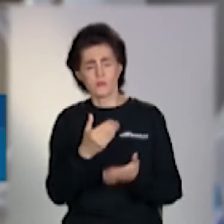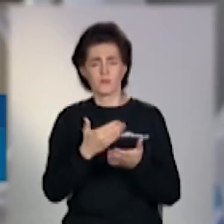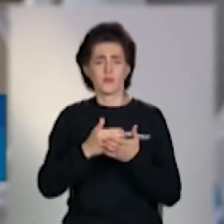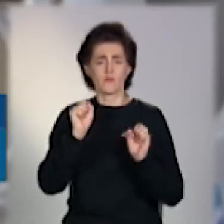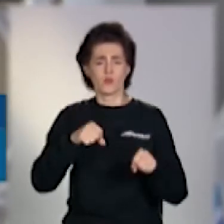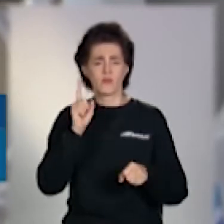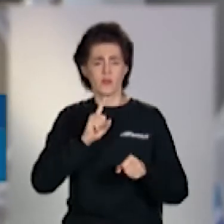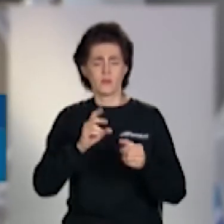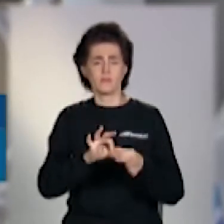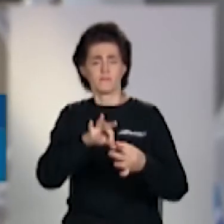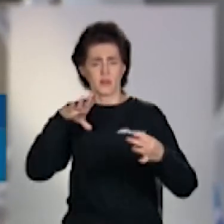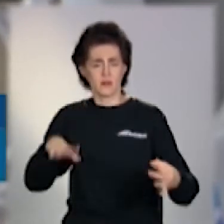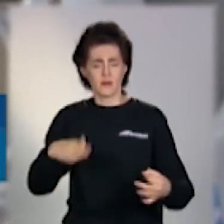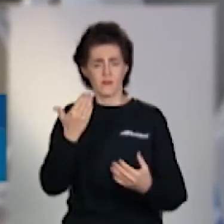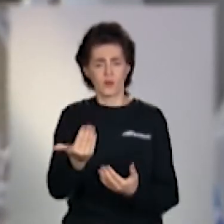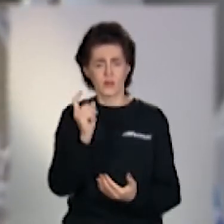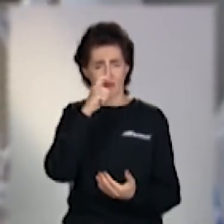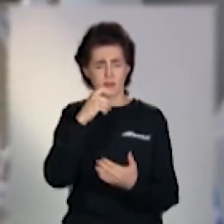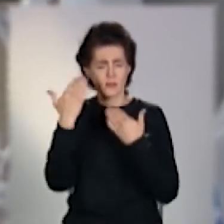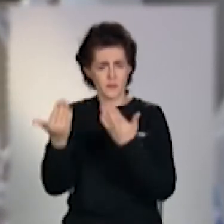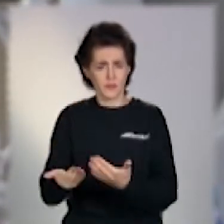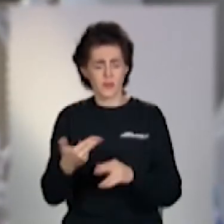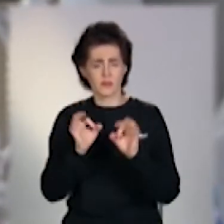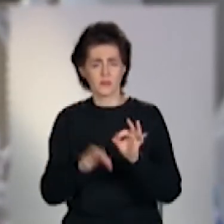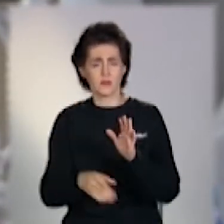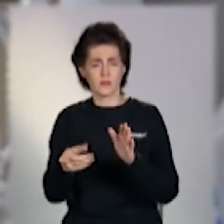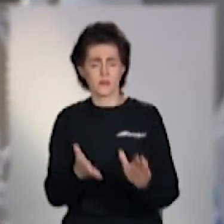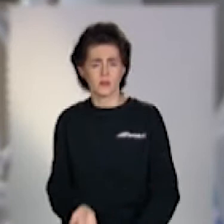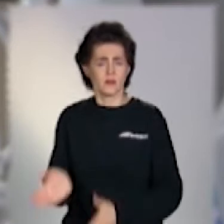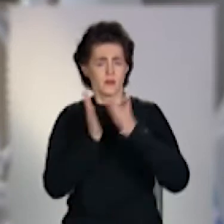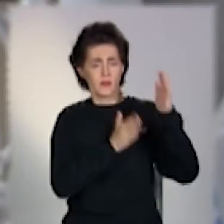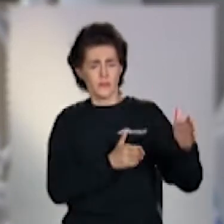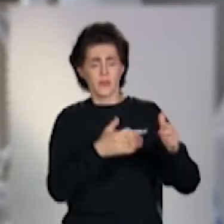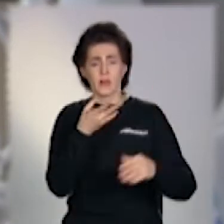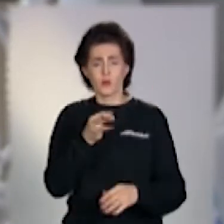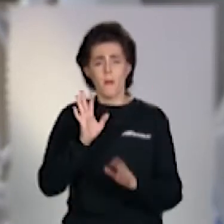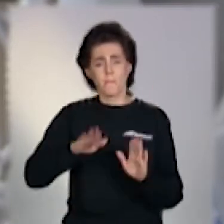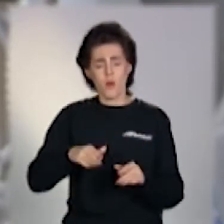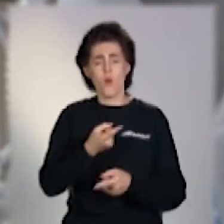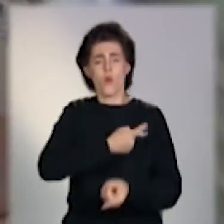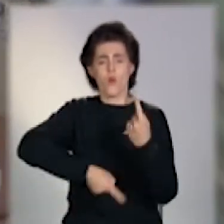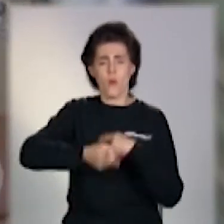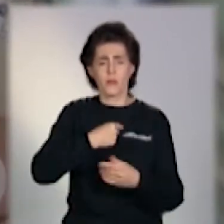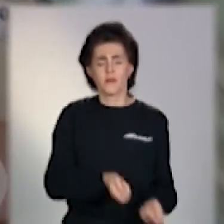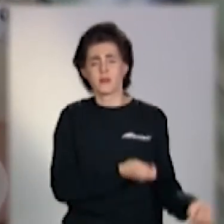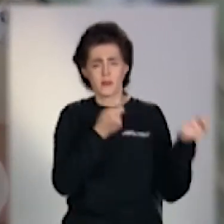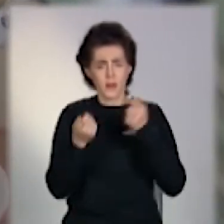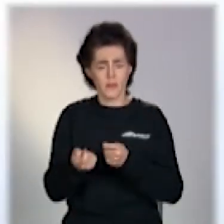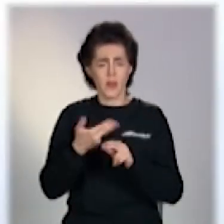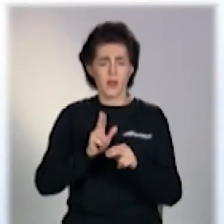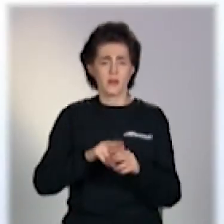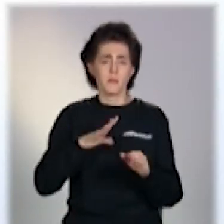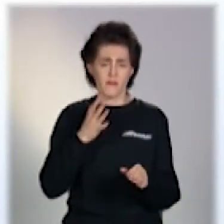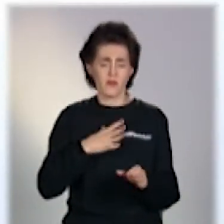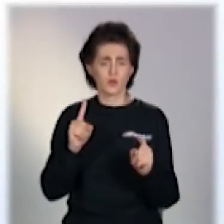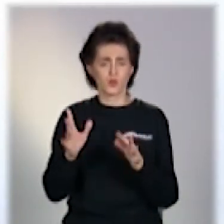його відлучати, пробувати відлучати від інсуфляції з вложеним киснем, але потім знову ж таки повертаємося. І в деяких